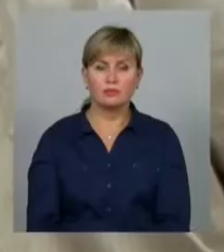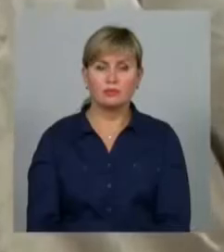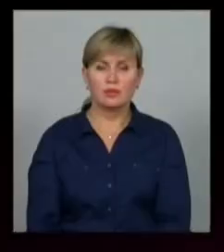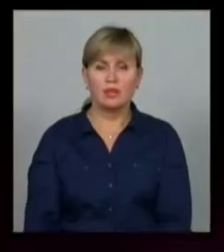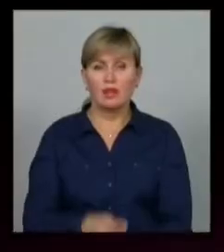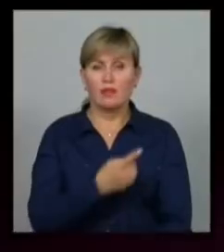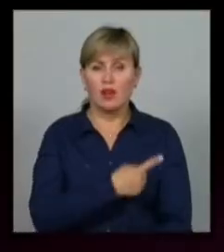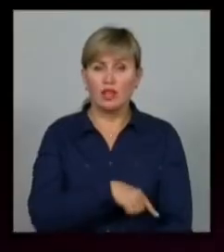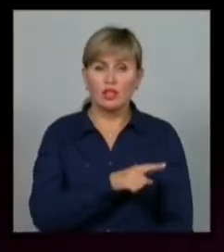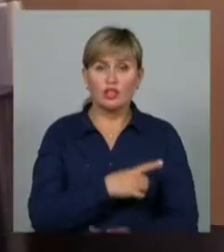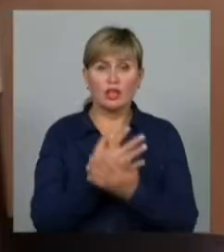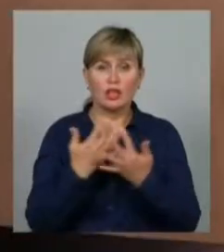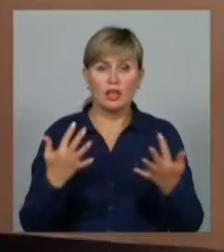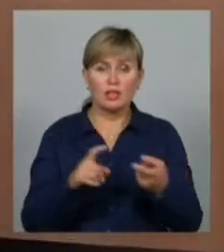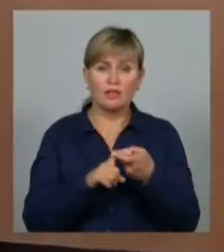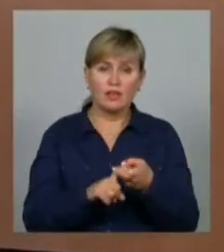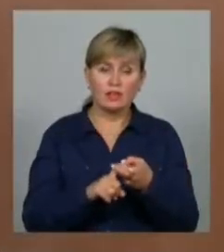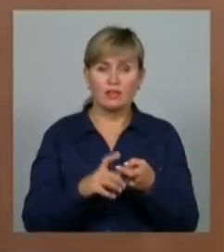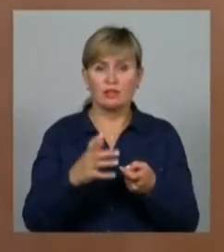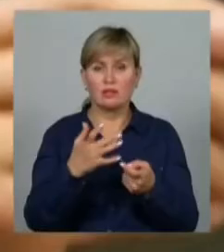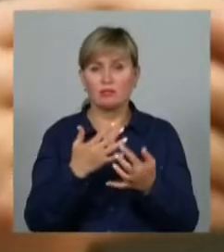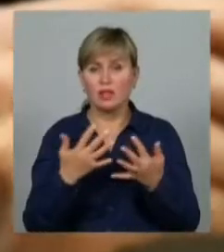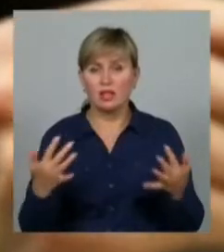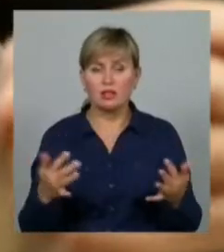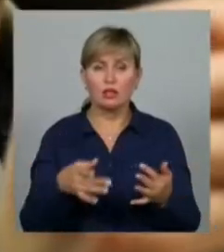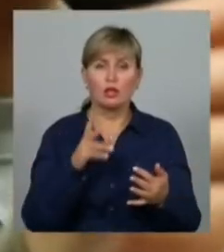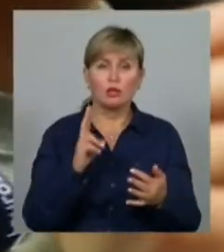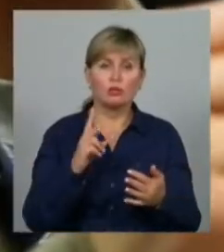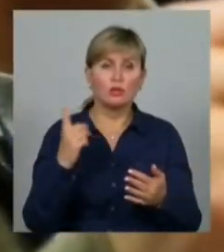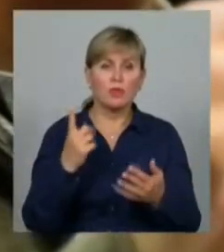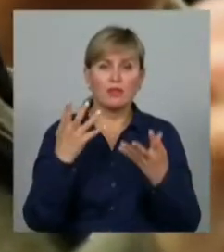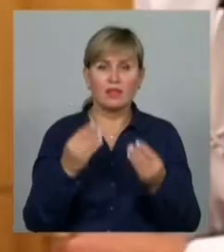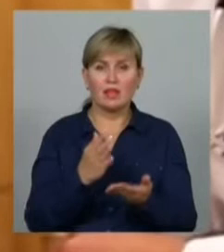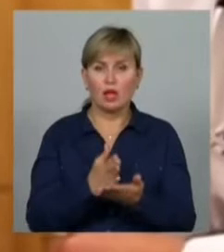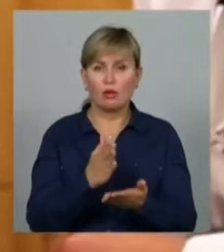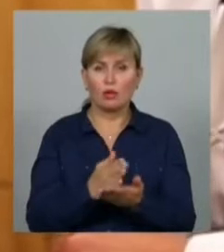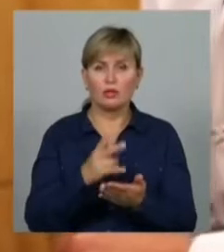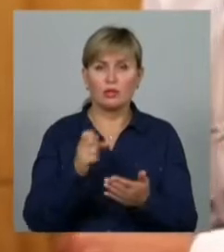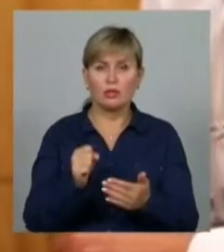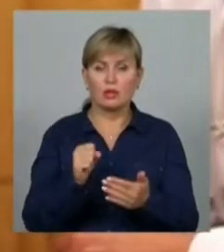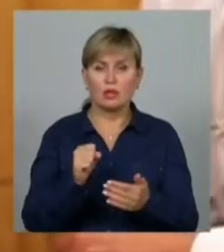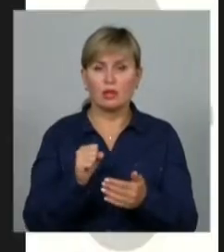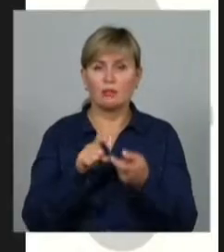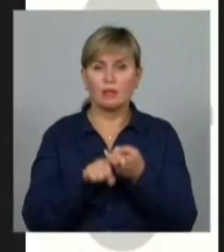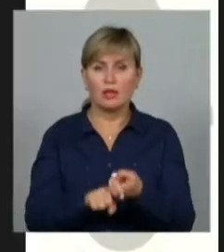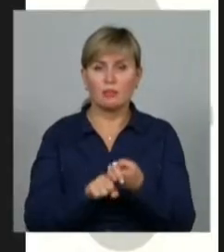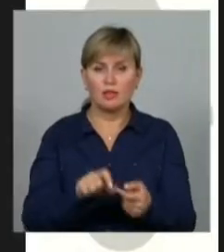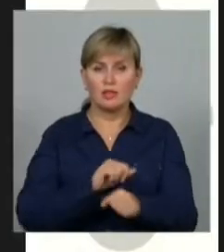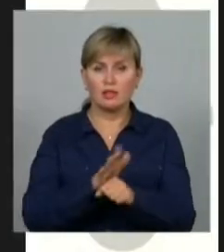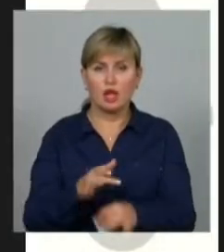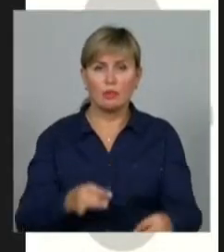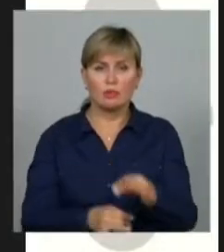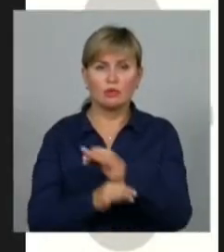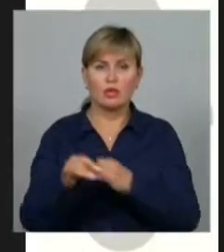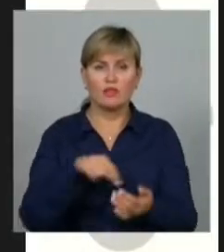Реаниматологи, анестезиологи, инфекционисты и не только все те, кто с первых дней пандемии находятся на передовой в борьбе с коронавирусом, обсудили